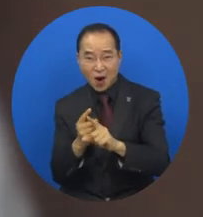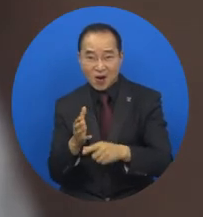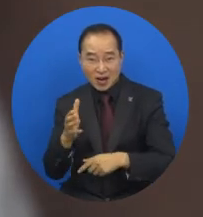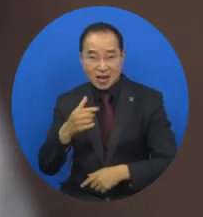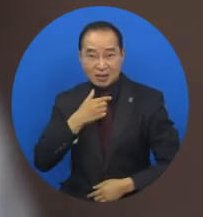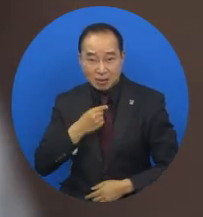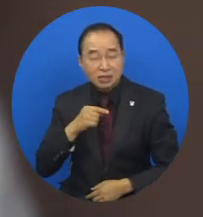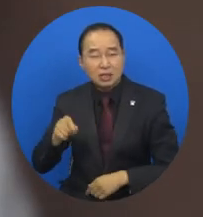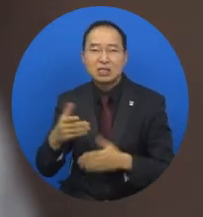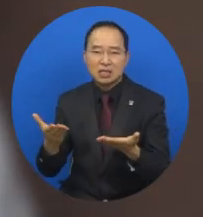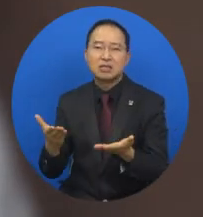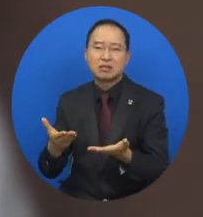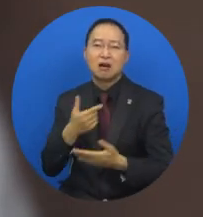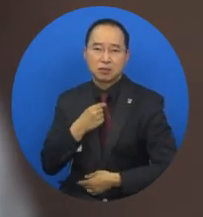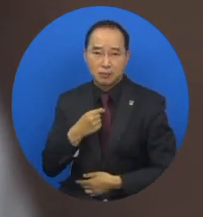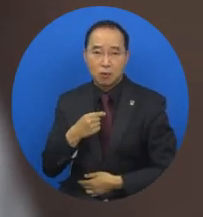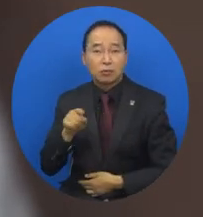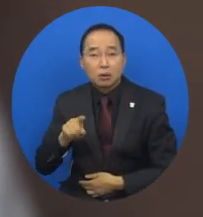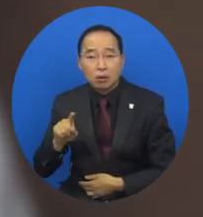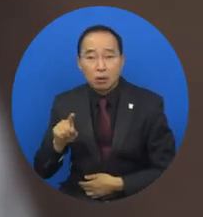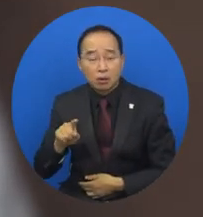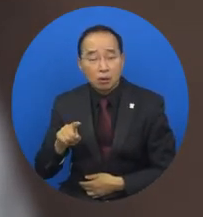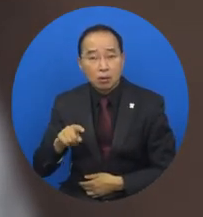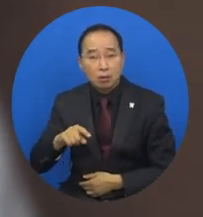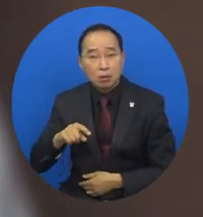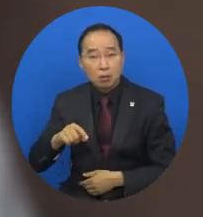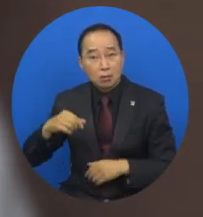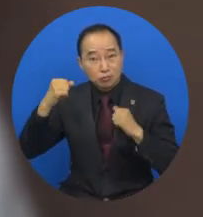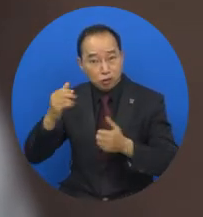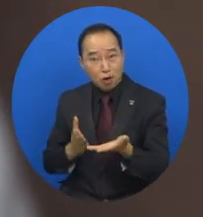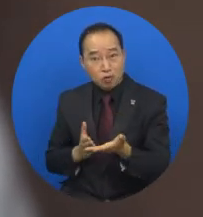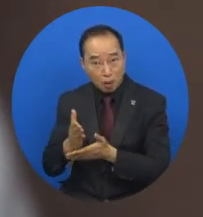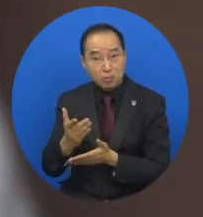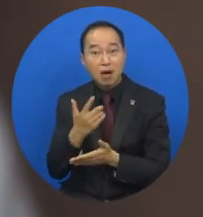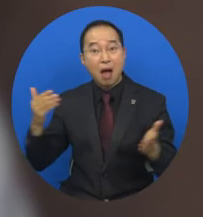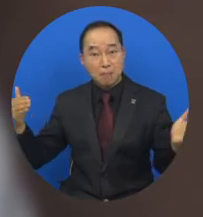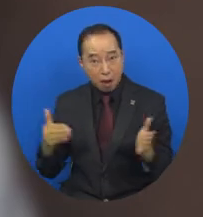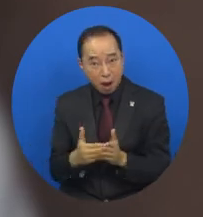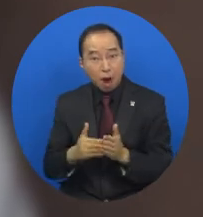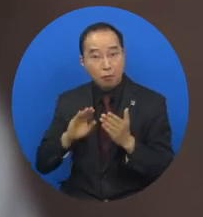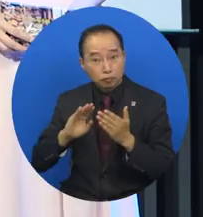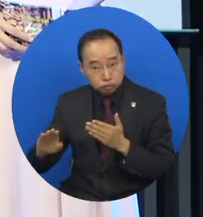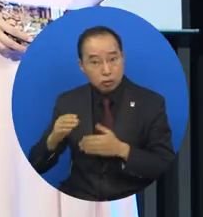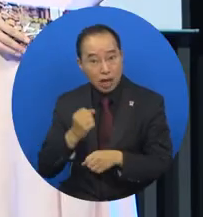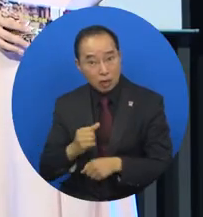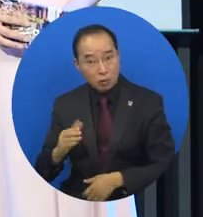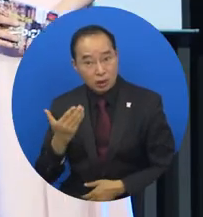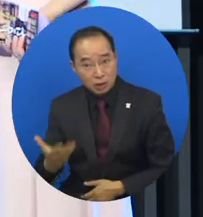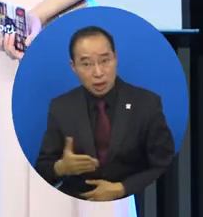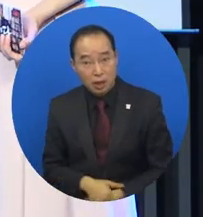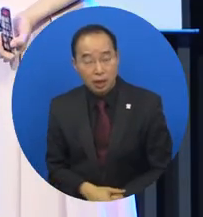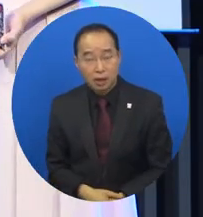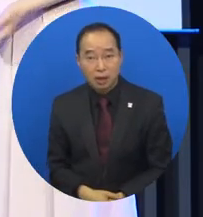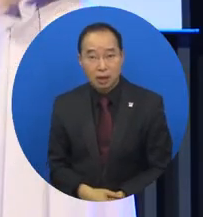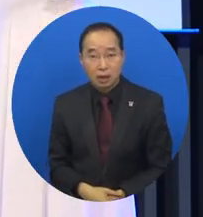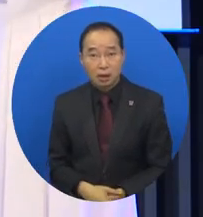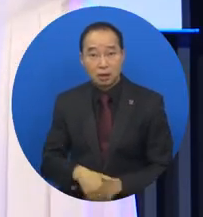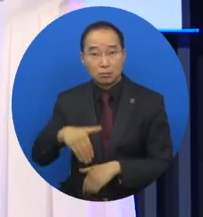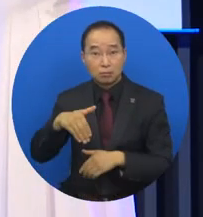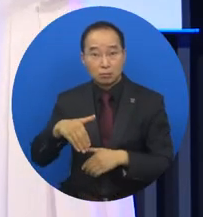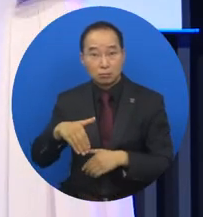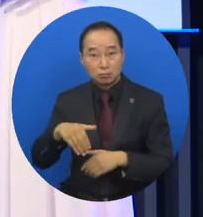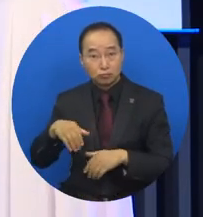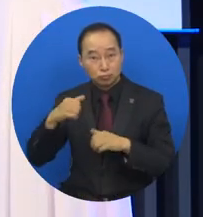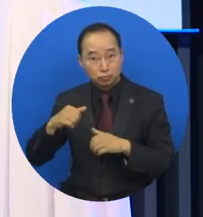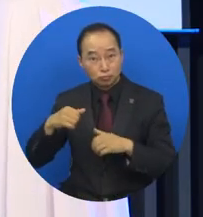선생님처럼 표현 예술 치료자가 되기 위해서는 무용을 전문적으로 한 사람만 가능한 것인가요? 네, 궁금하실